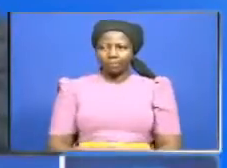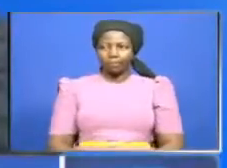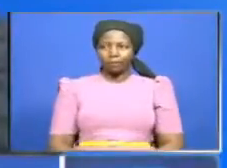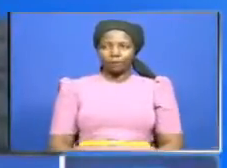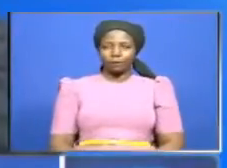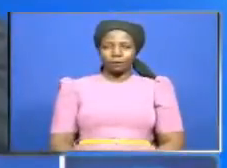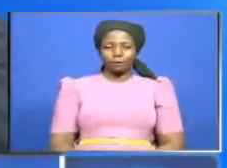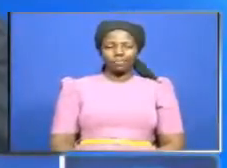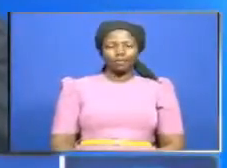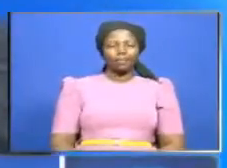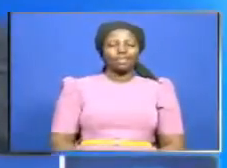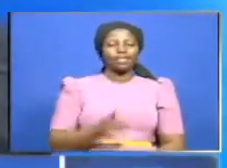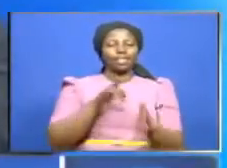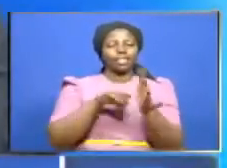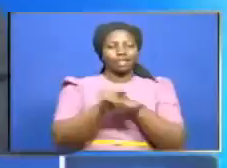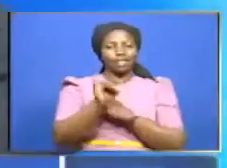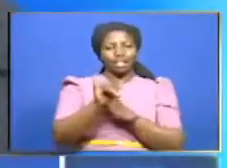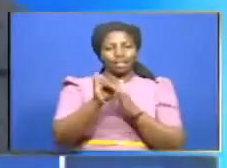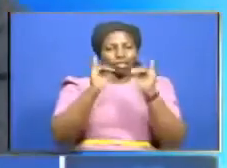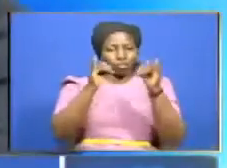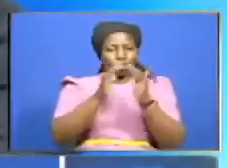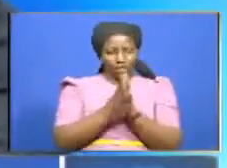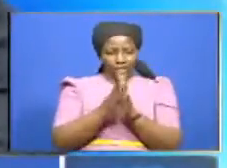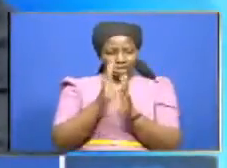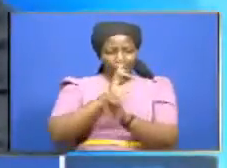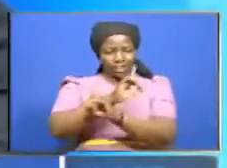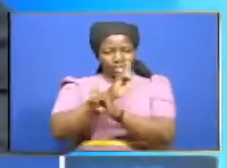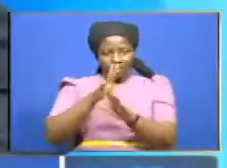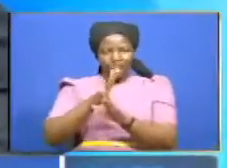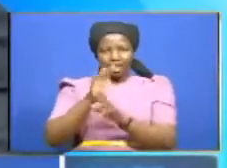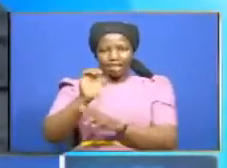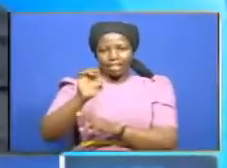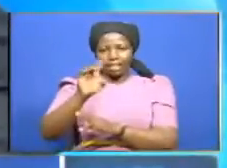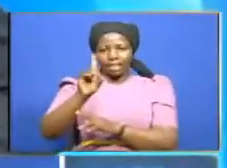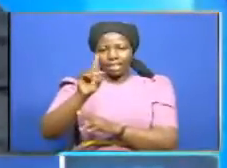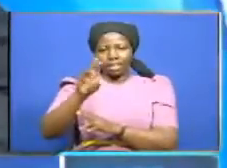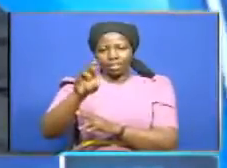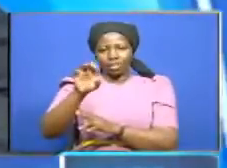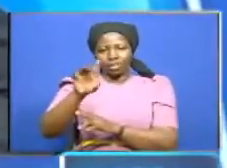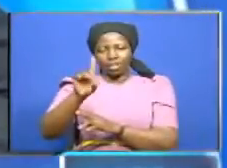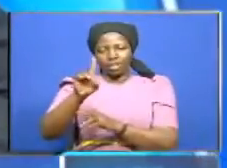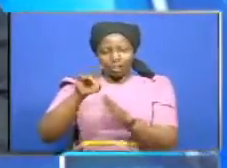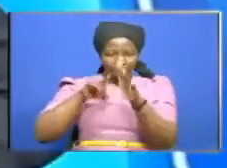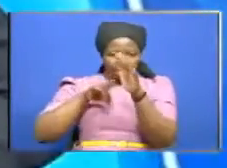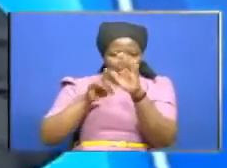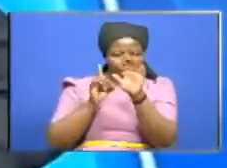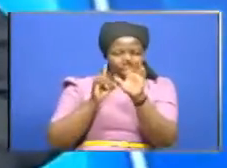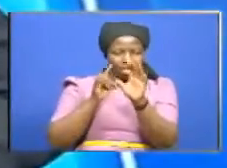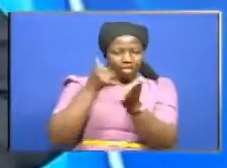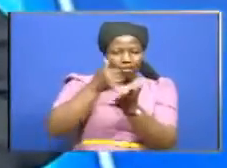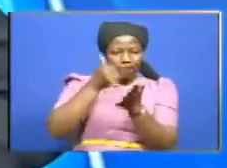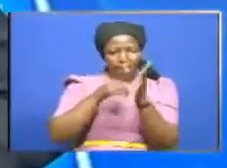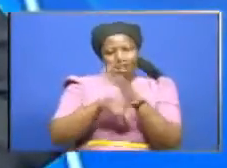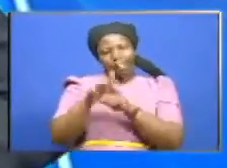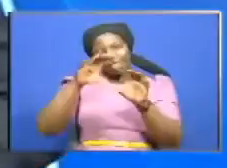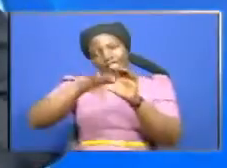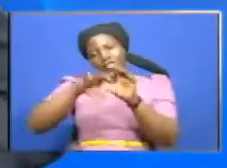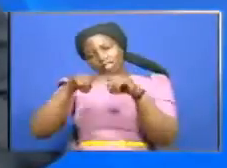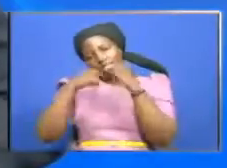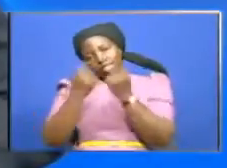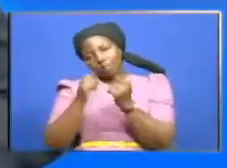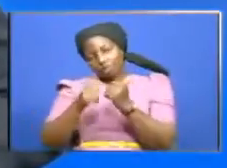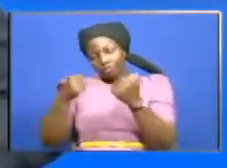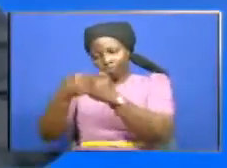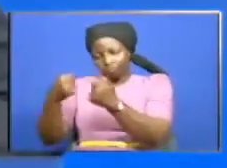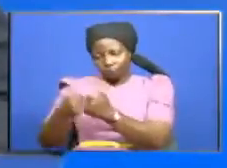Sasa kwenye ile taarifa, mlinda lango Edward Mendy amejumuishwa kwenye kikosi cha Chelsea kitakachochuana na Tottenham Hotspurs leo